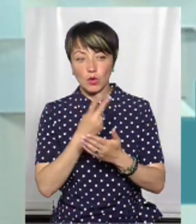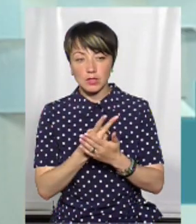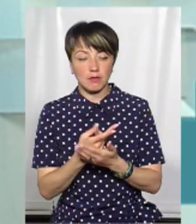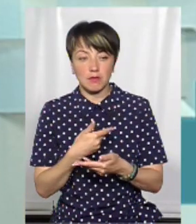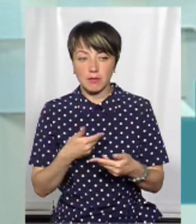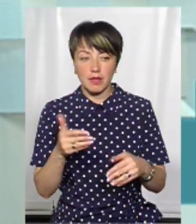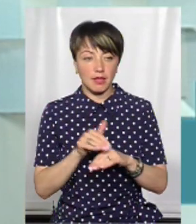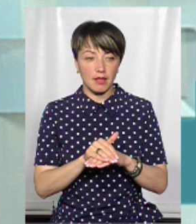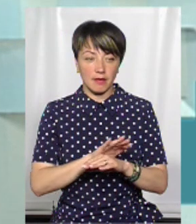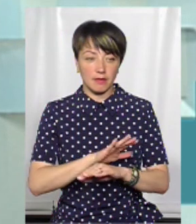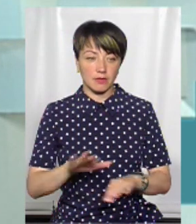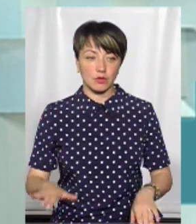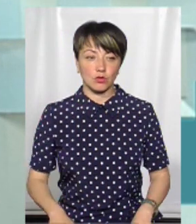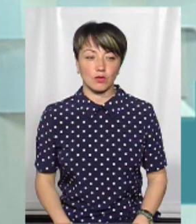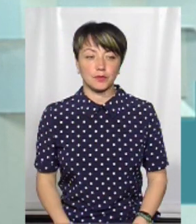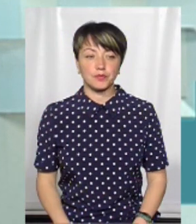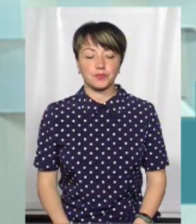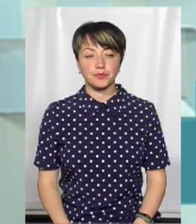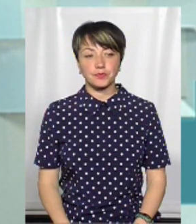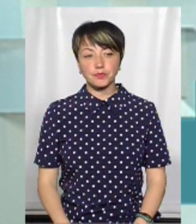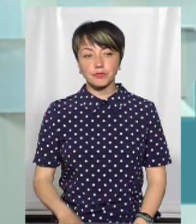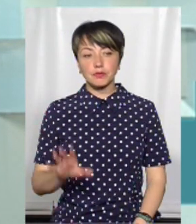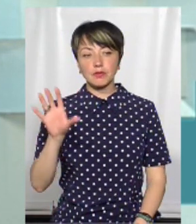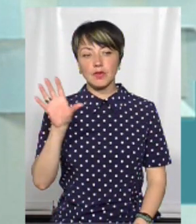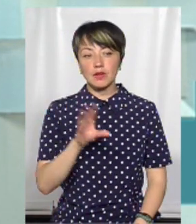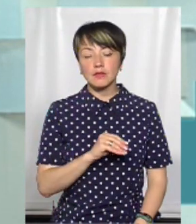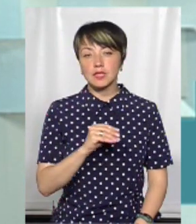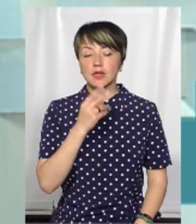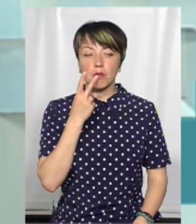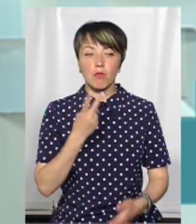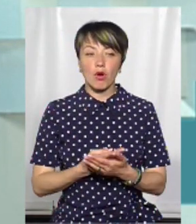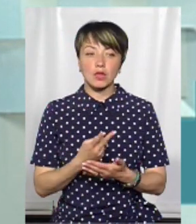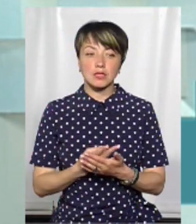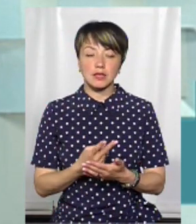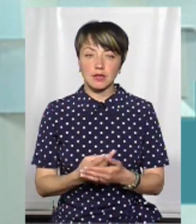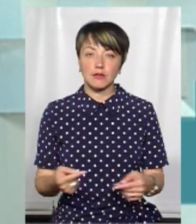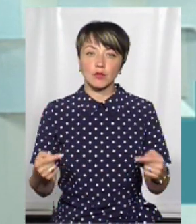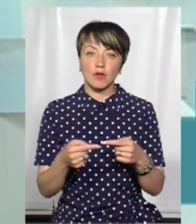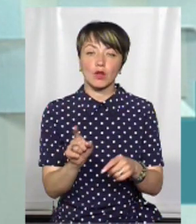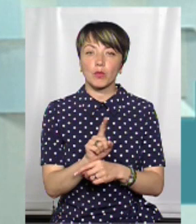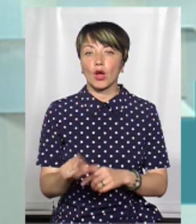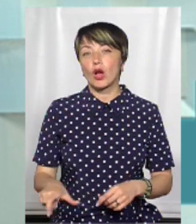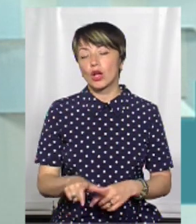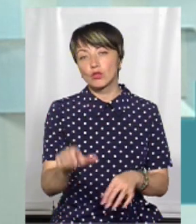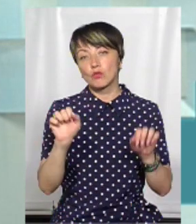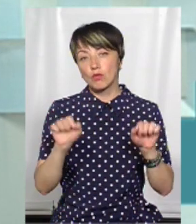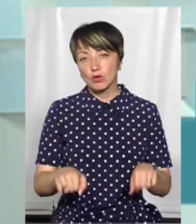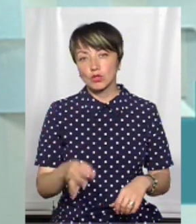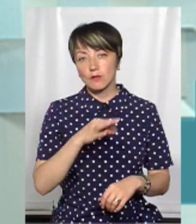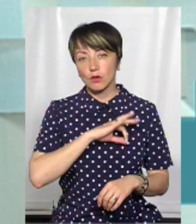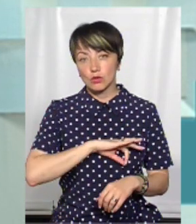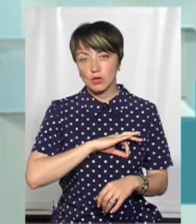показників ми не фіксуємо. Тобто всі показники на сьогоднішній день відповідають санітарним нормативам, і річку можна